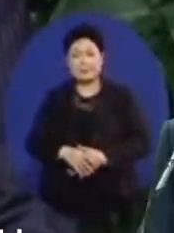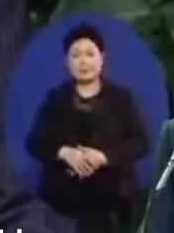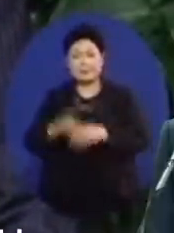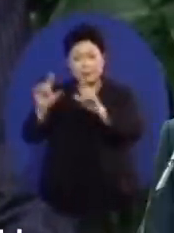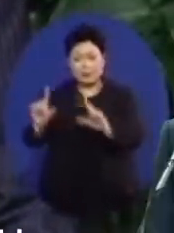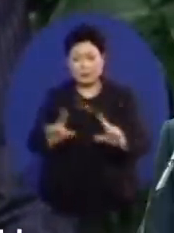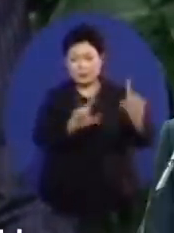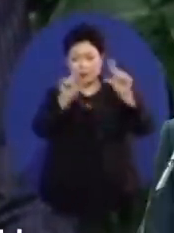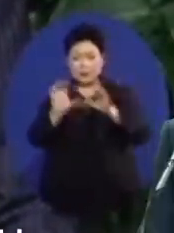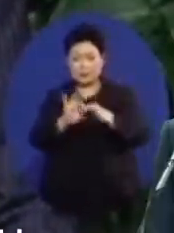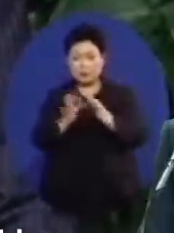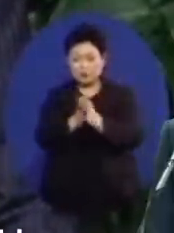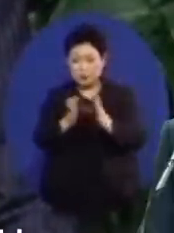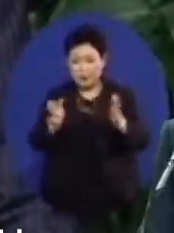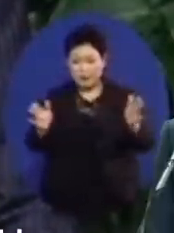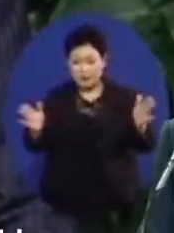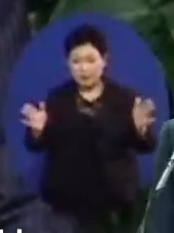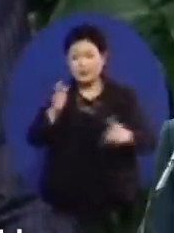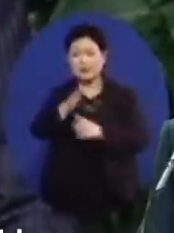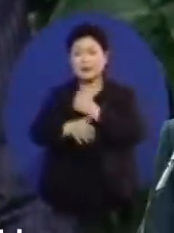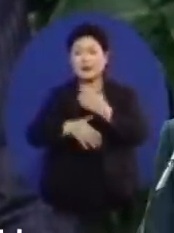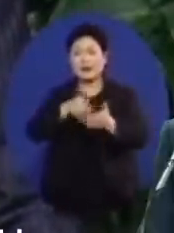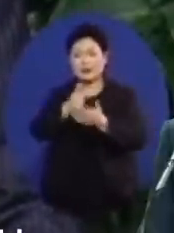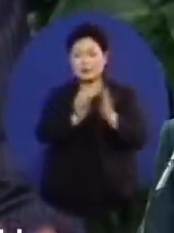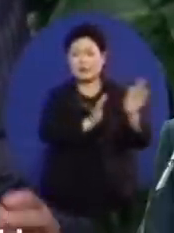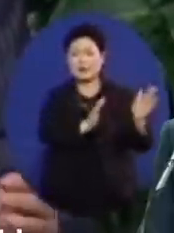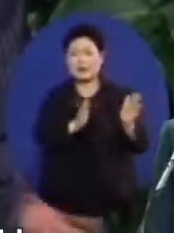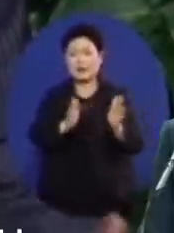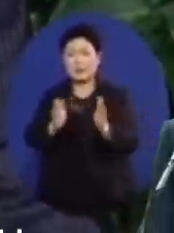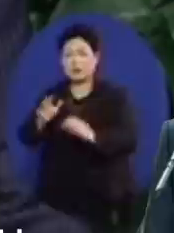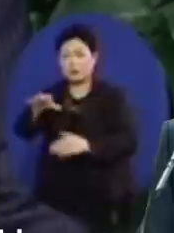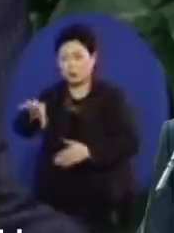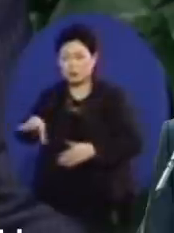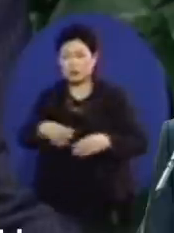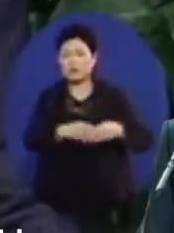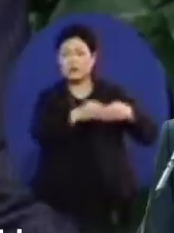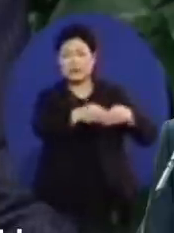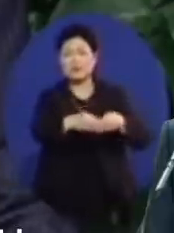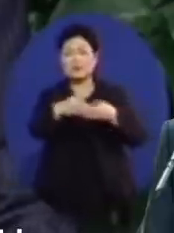삶의 출발이 하나님이 예비한 것으로 이끌어가는 것입니다.